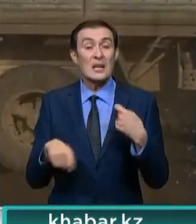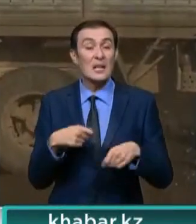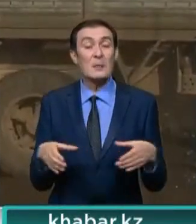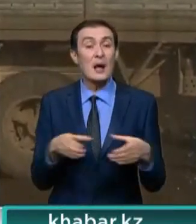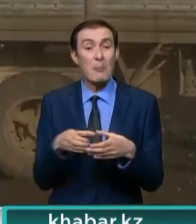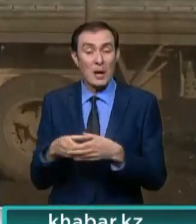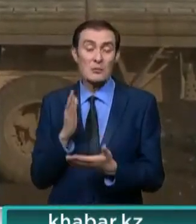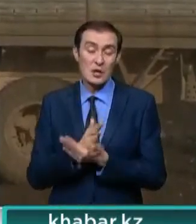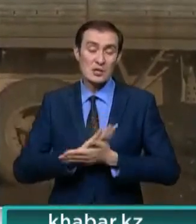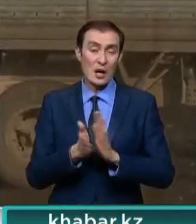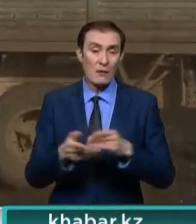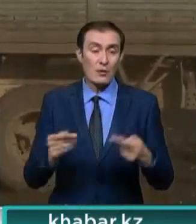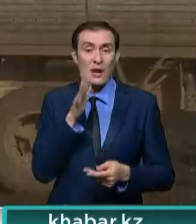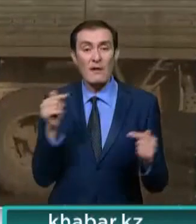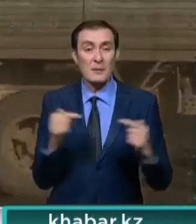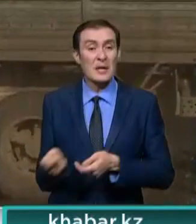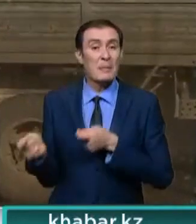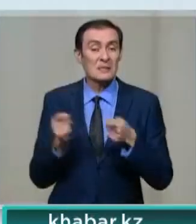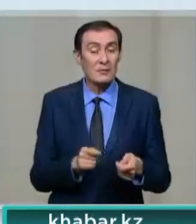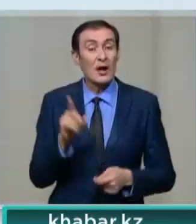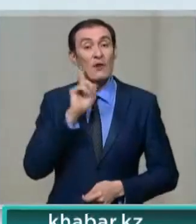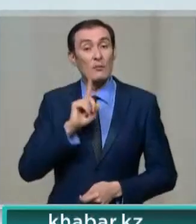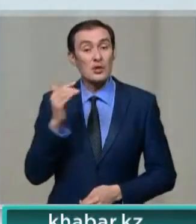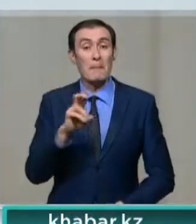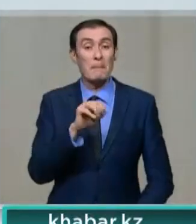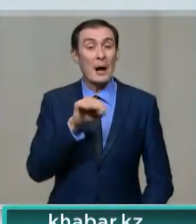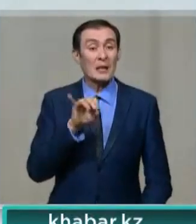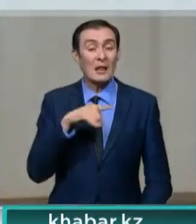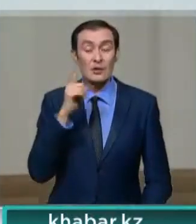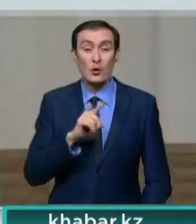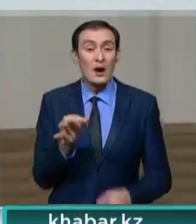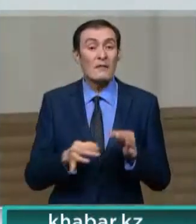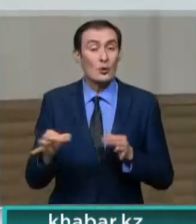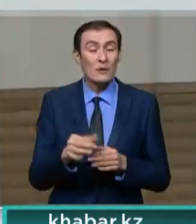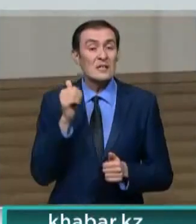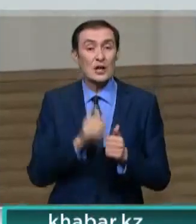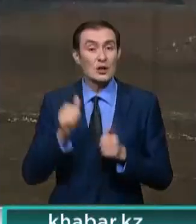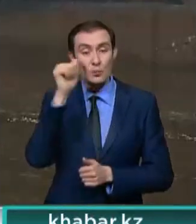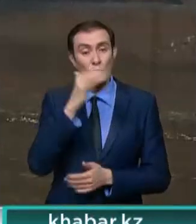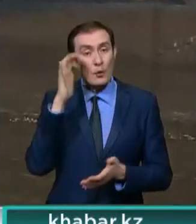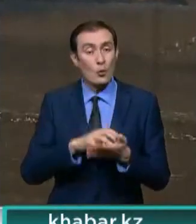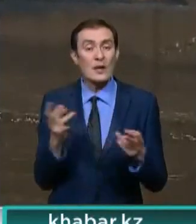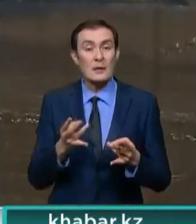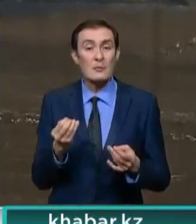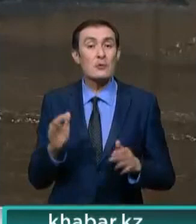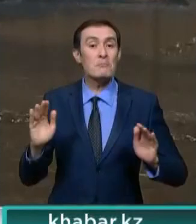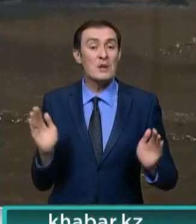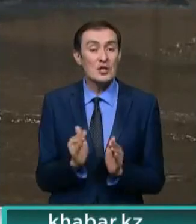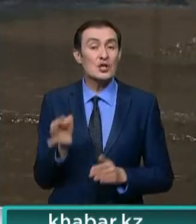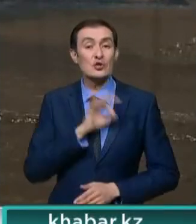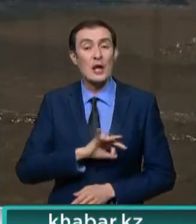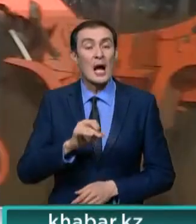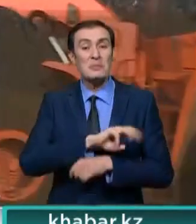заключены договоры на своевременные поставки. Впрочем, Баталов отметил, региону с каждым годом угля необходимо. Необходимо все меньше за